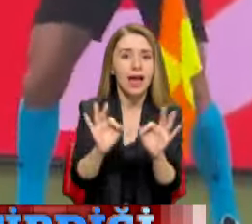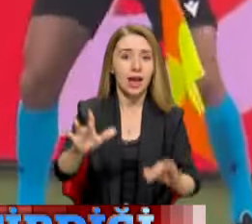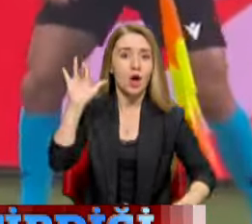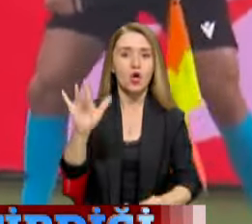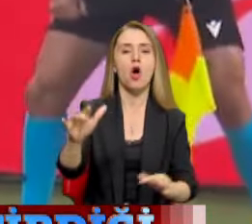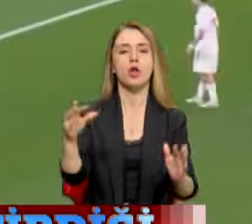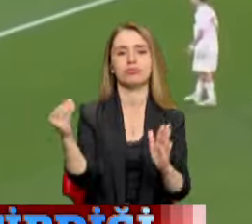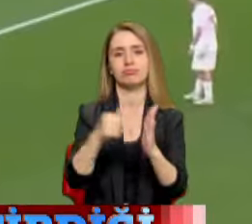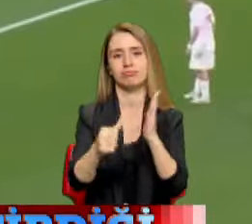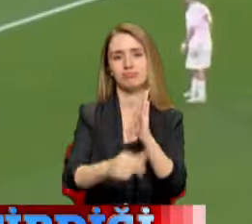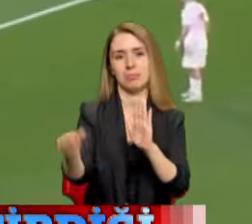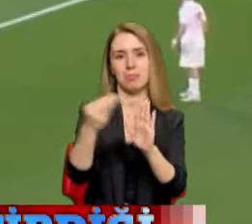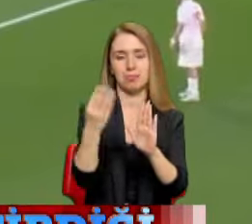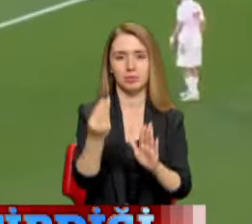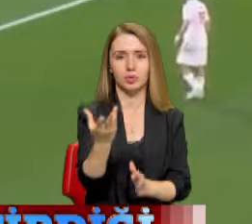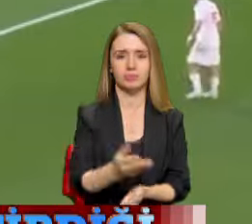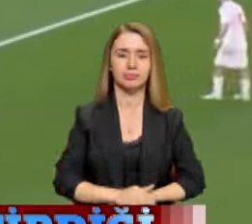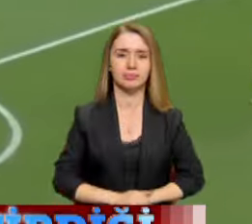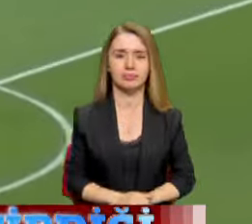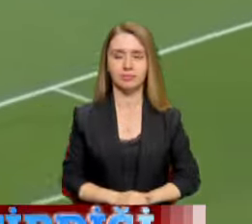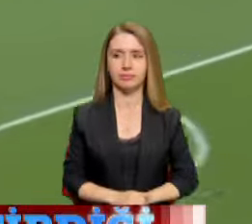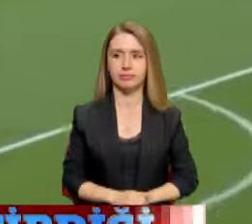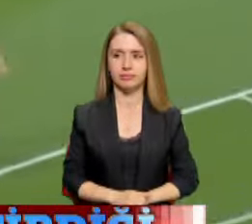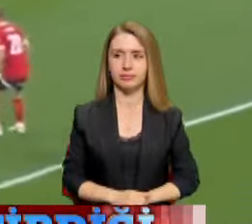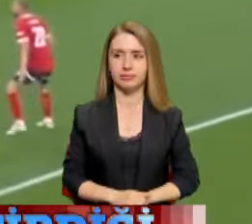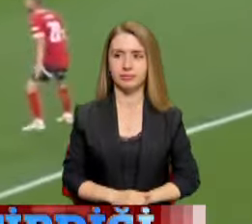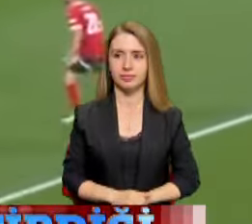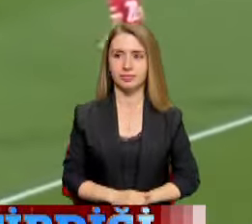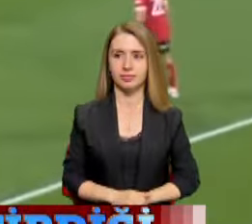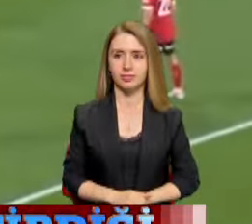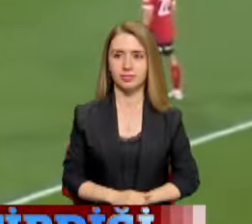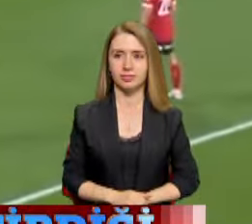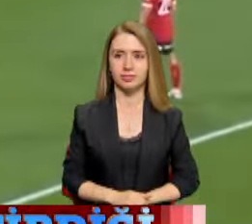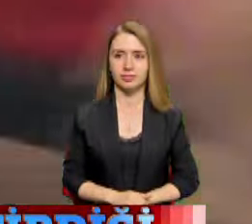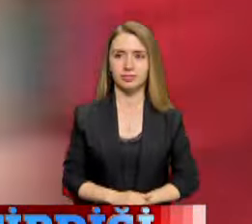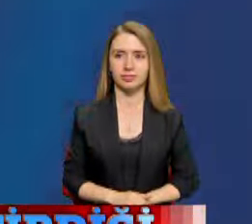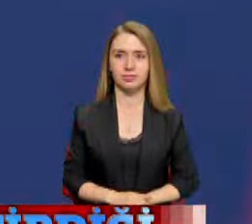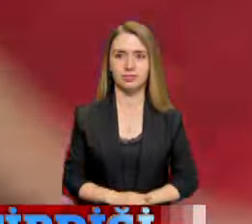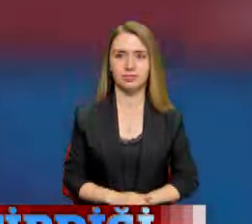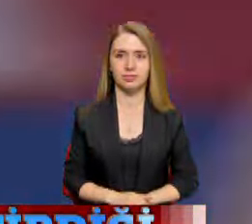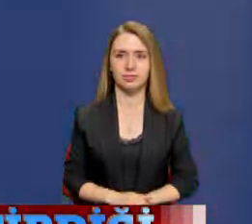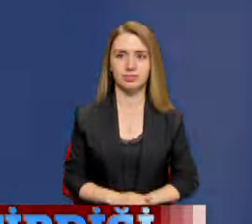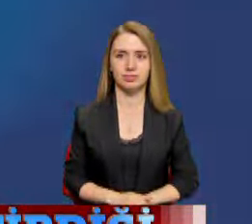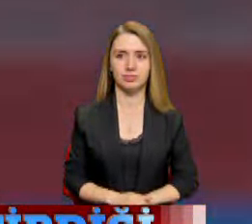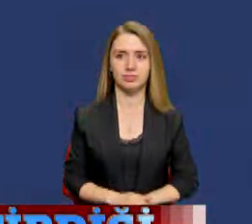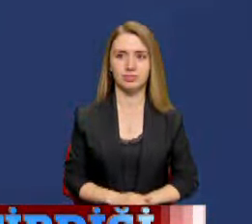olarak tarihe geçti. Arda şimdi köşe vuruşunu kullandı. Arda, kafa, gol!